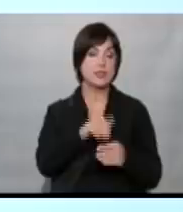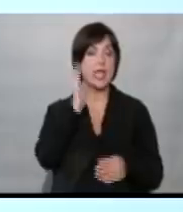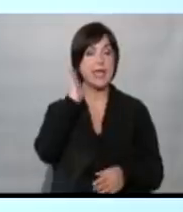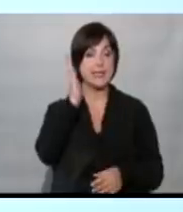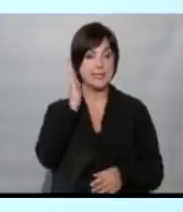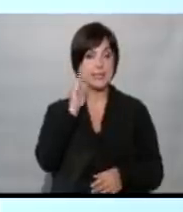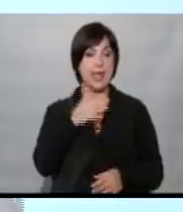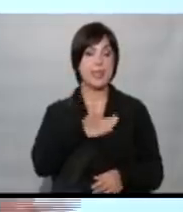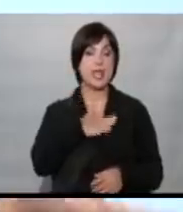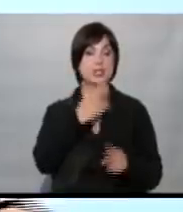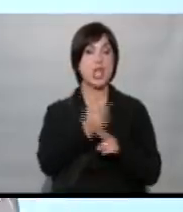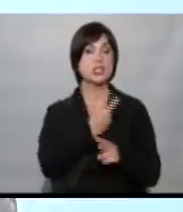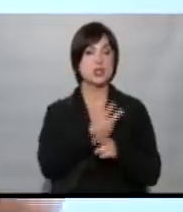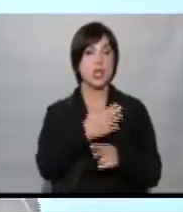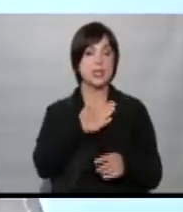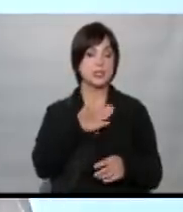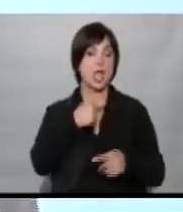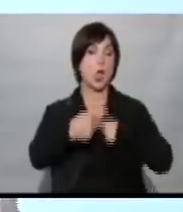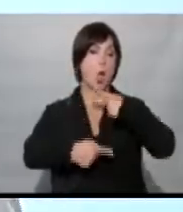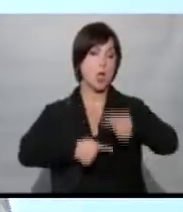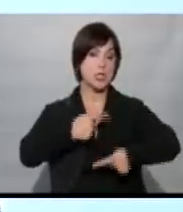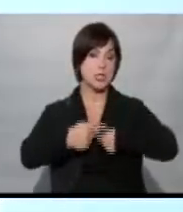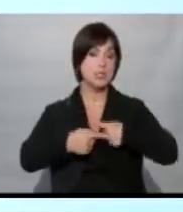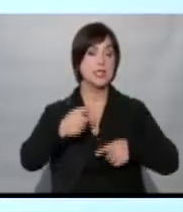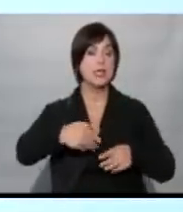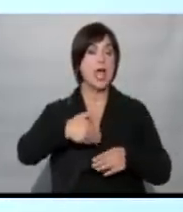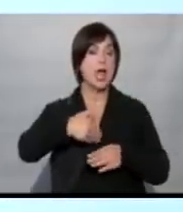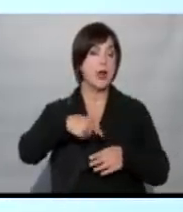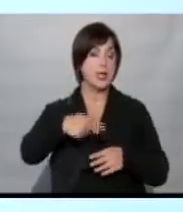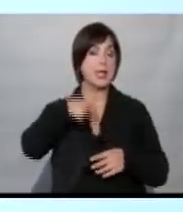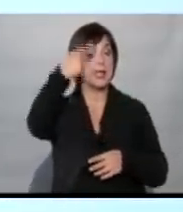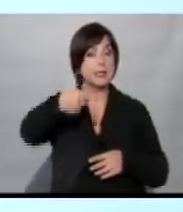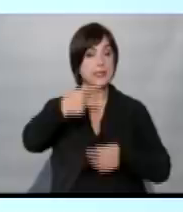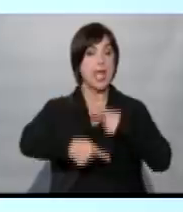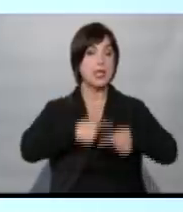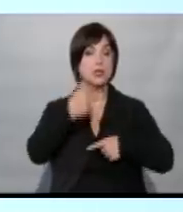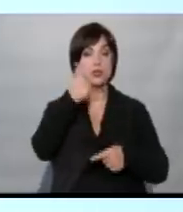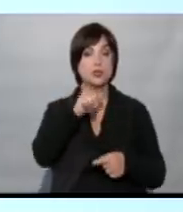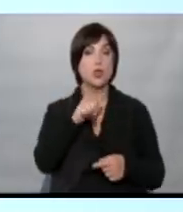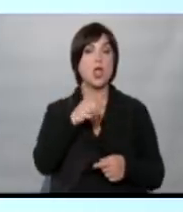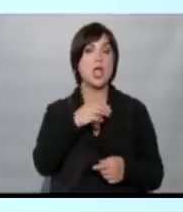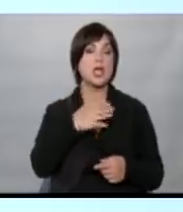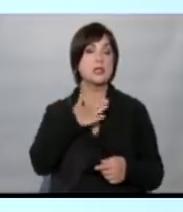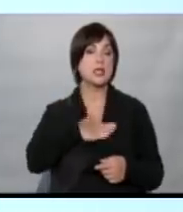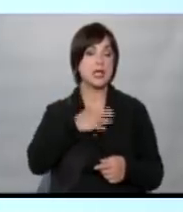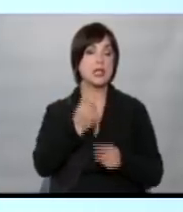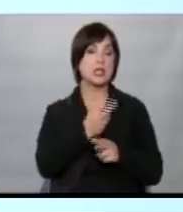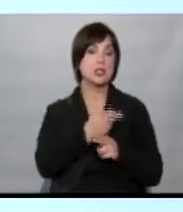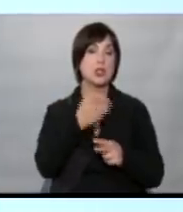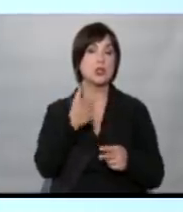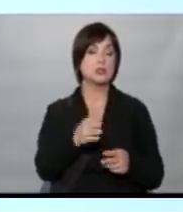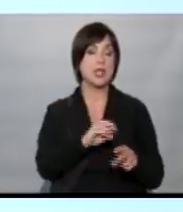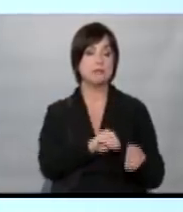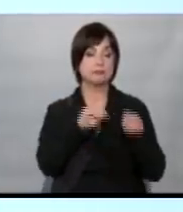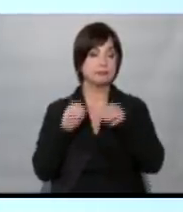иднината на нашата држава, на нас како генерација, на идните генерации. Да, што е патриотизам? Дефинитивно се